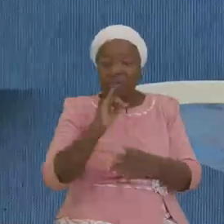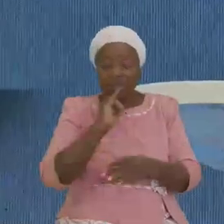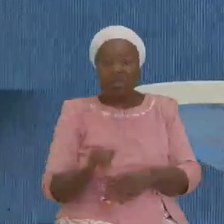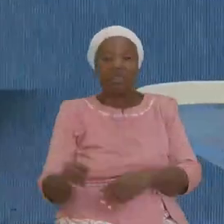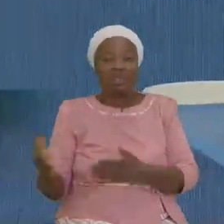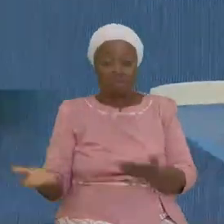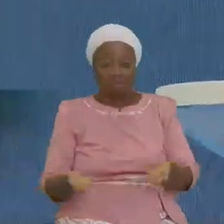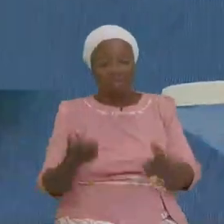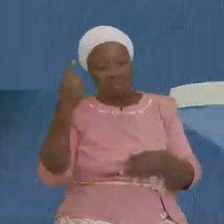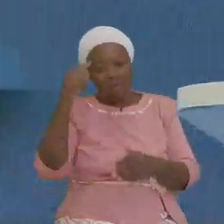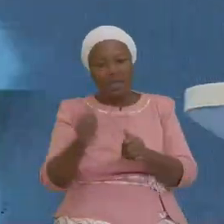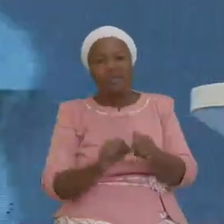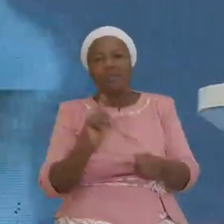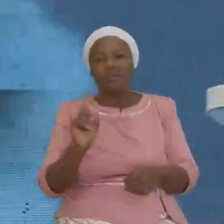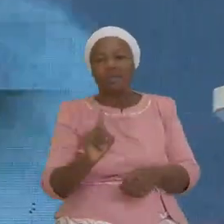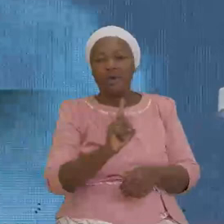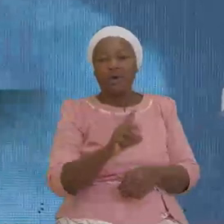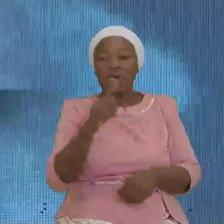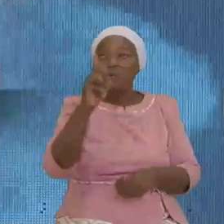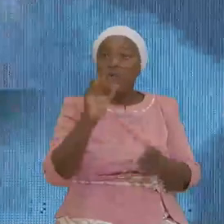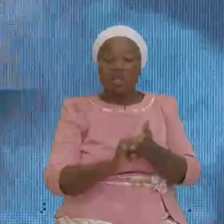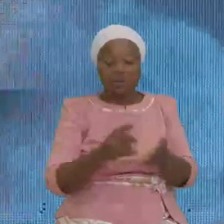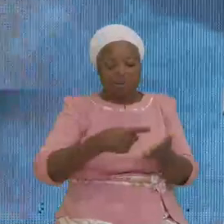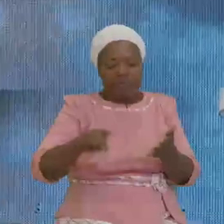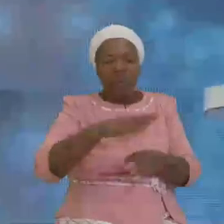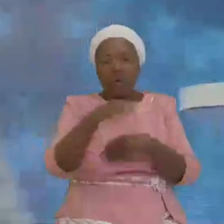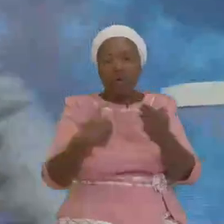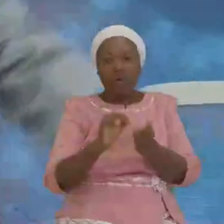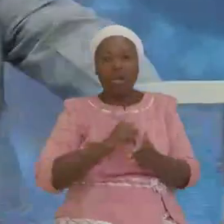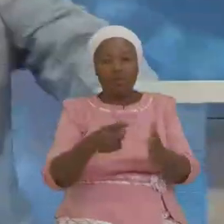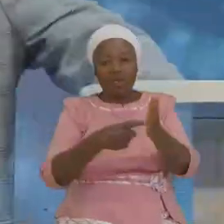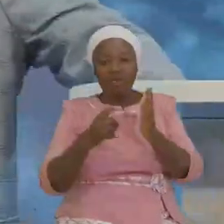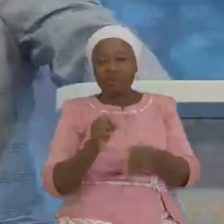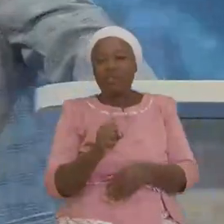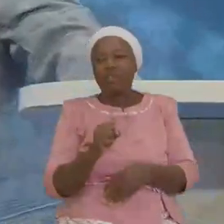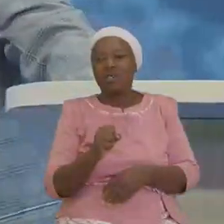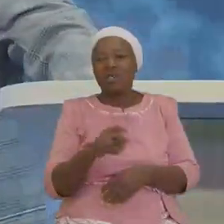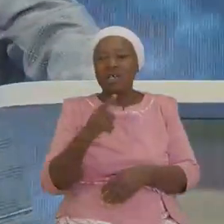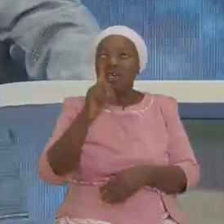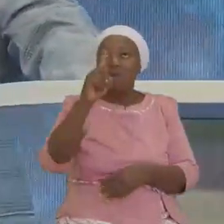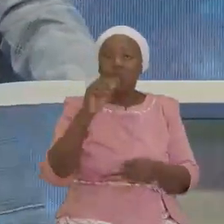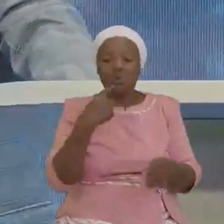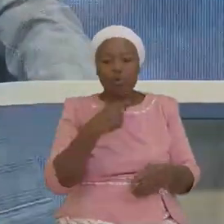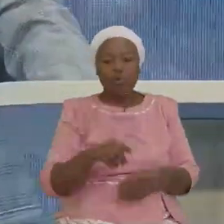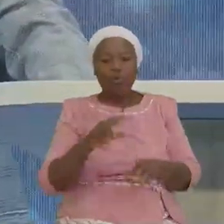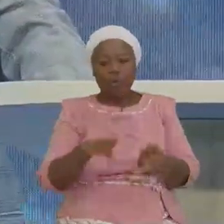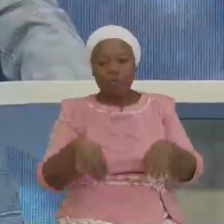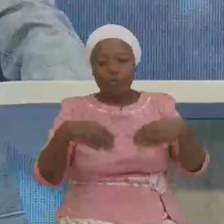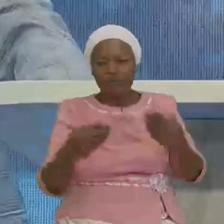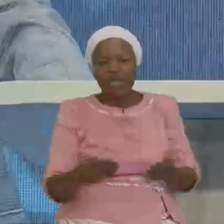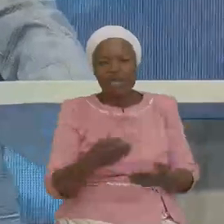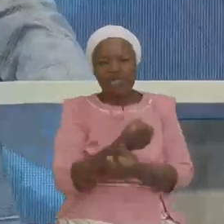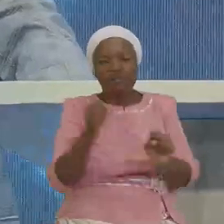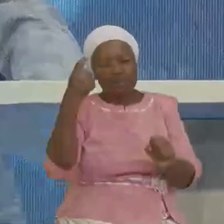de lui. Jésus est disponible pour tout le monde. Celui qui a payé toutes